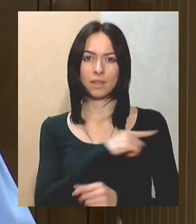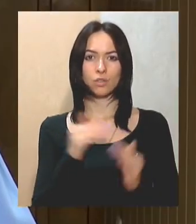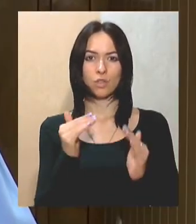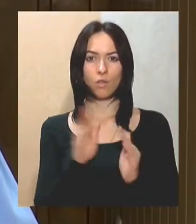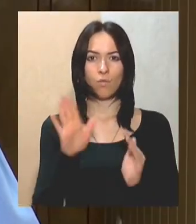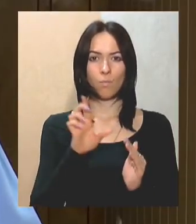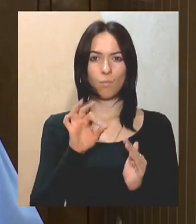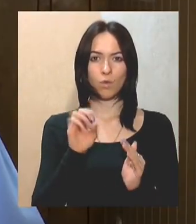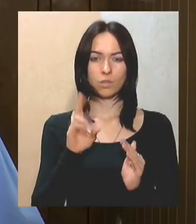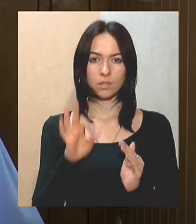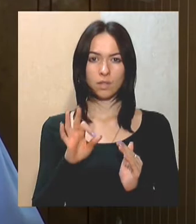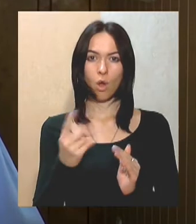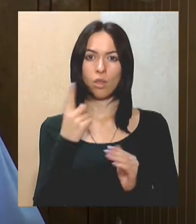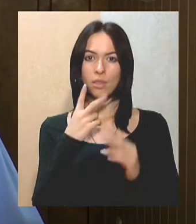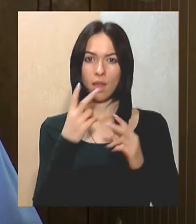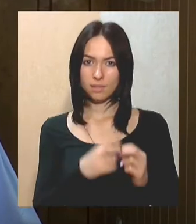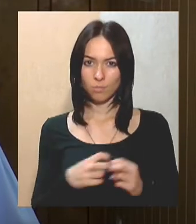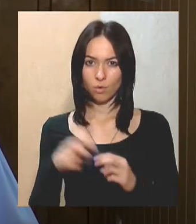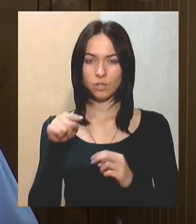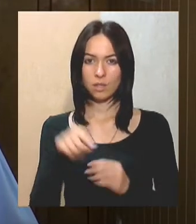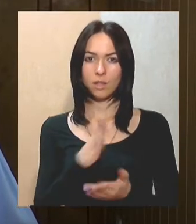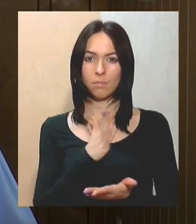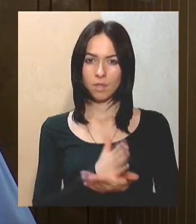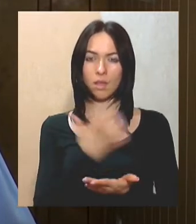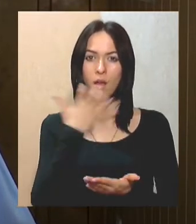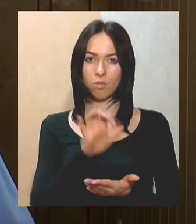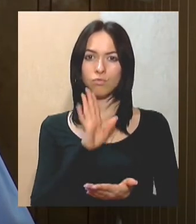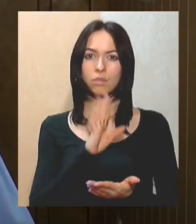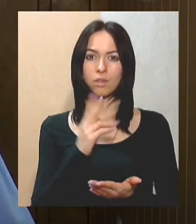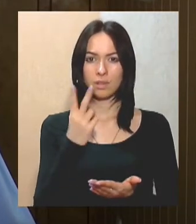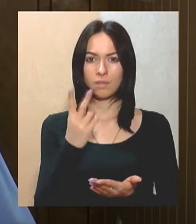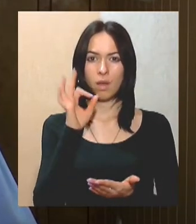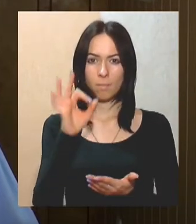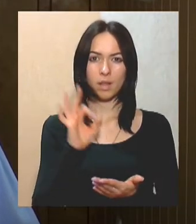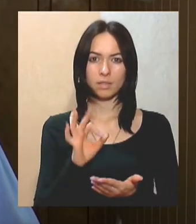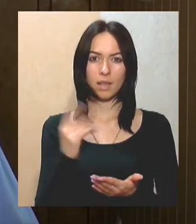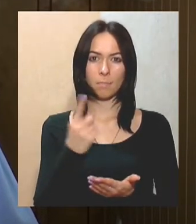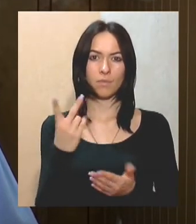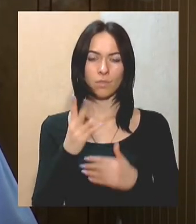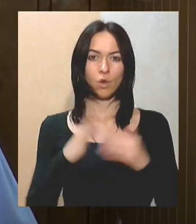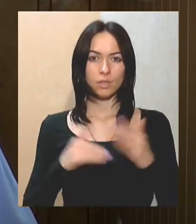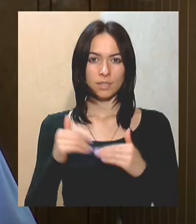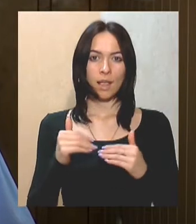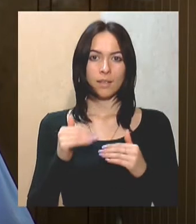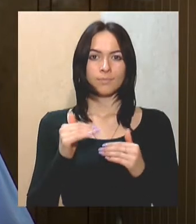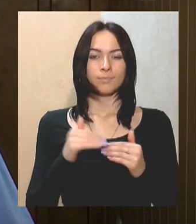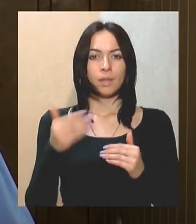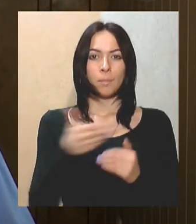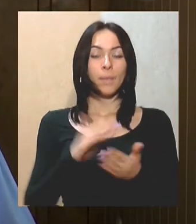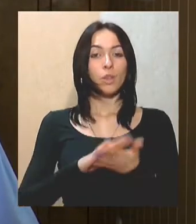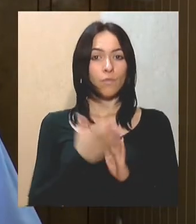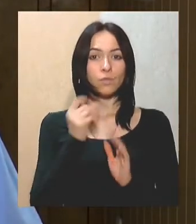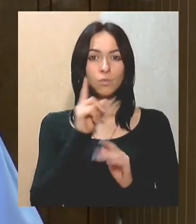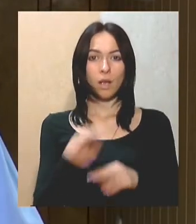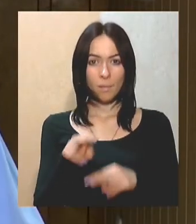Одна осмотрена комбустіологом, там є ожоги 2%, 2% першої, другої степені. Ми договорились, сьогодні ми ще понаблюдаємо, завтра